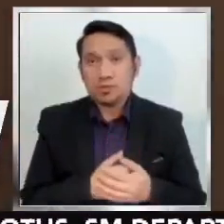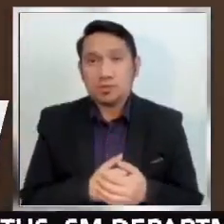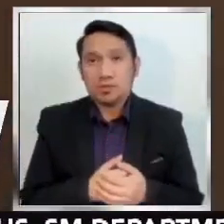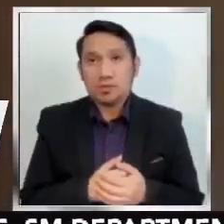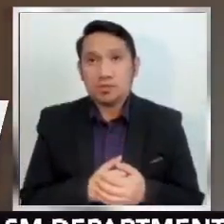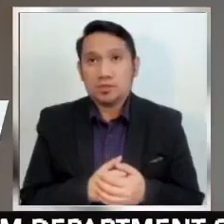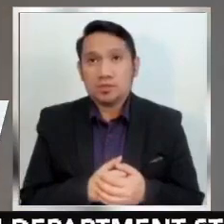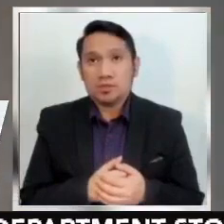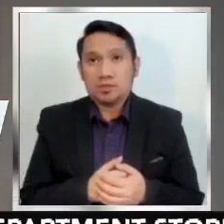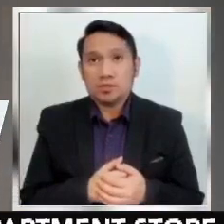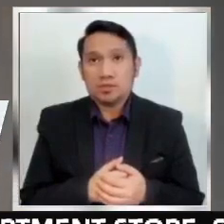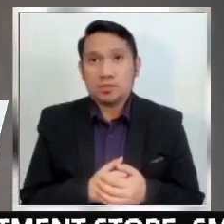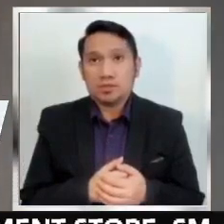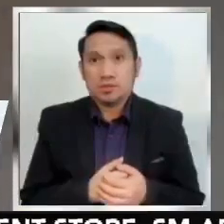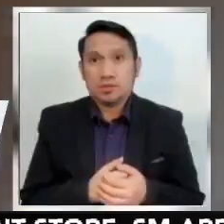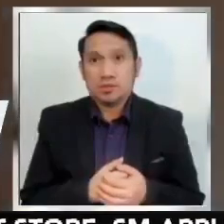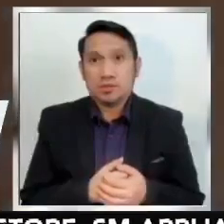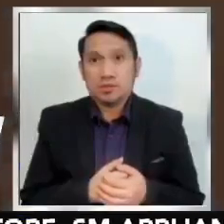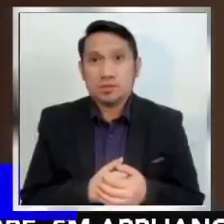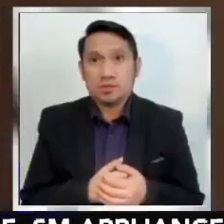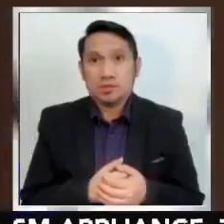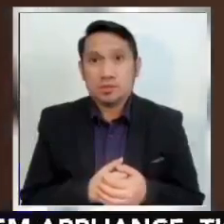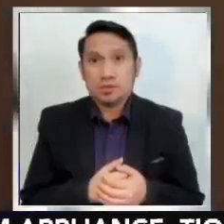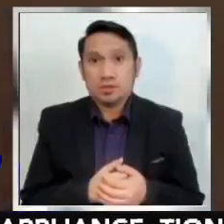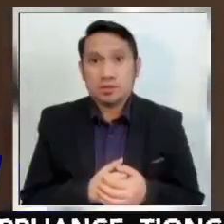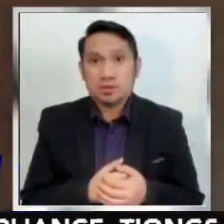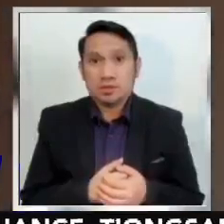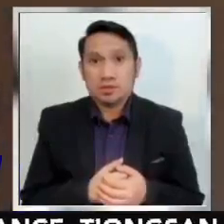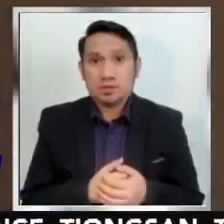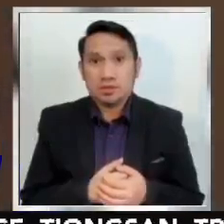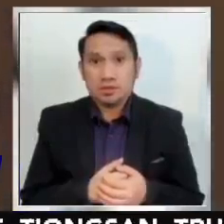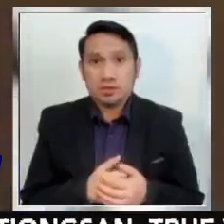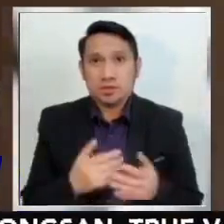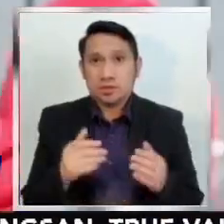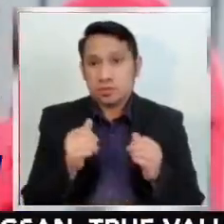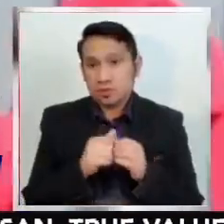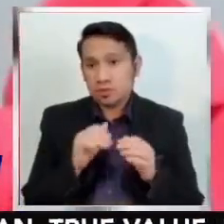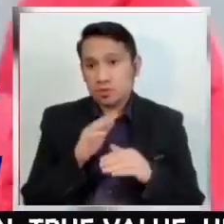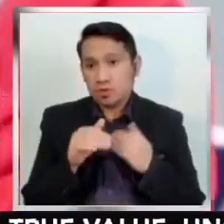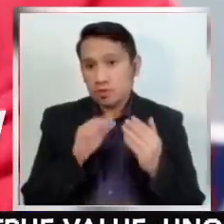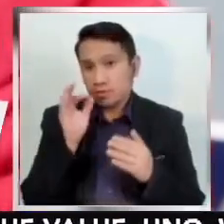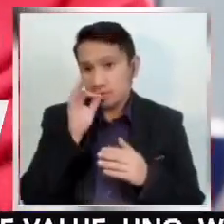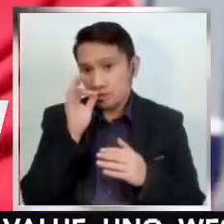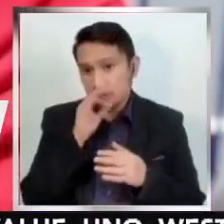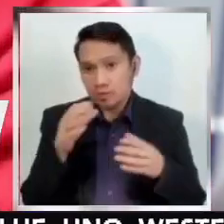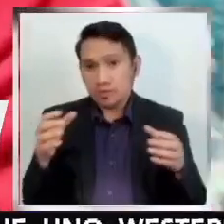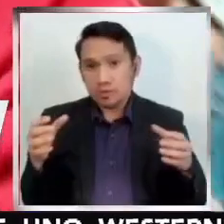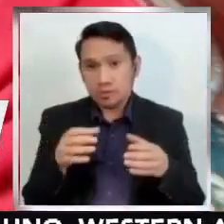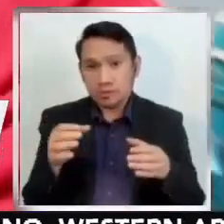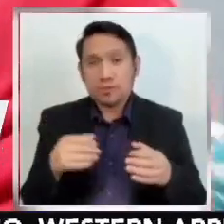I'd be in a show with her, let alone in the first all-Filipino cast with her. She's lovely. She's an